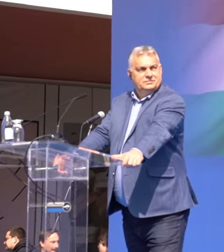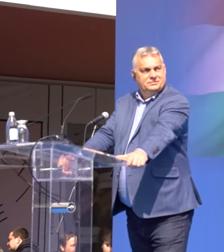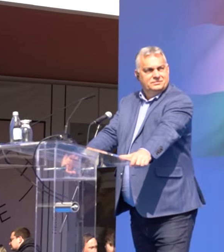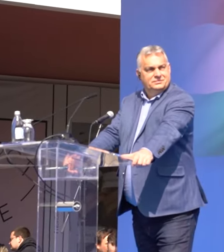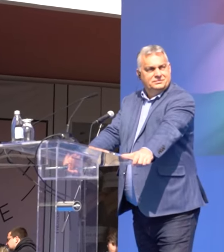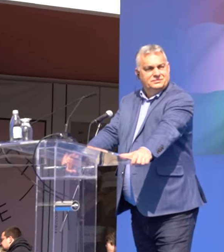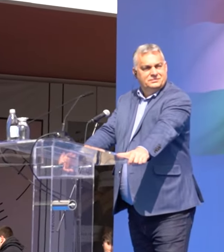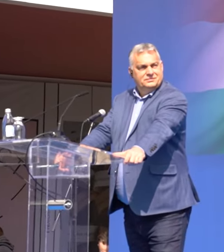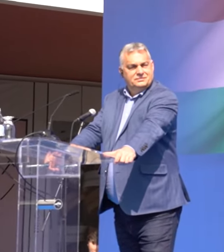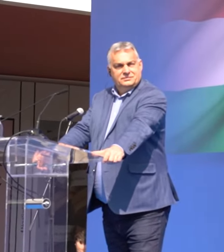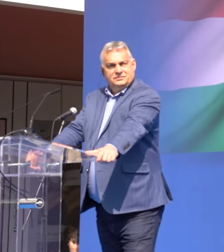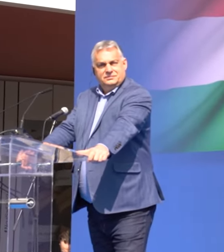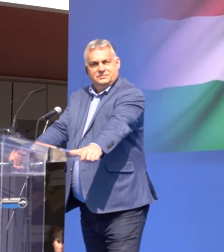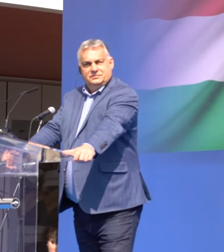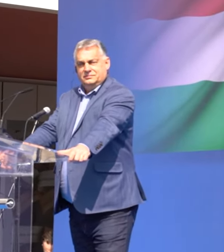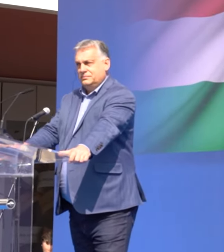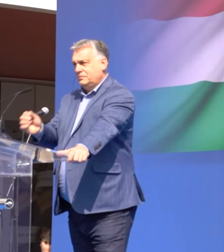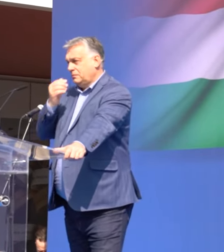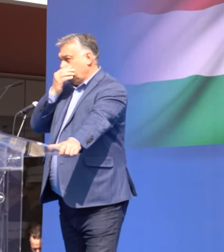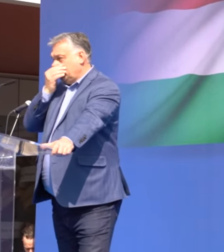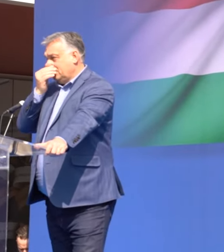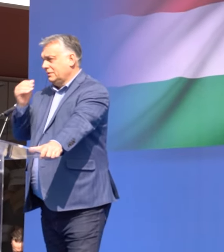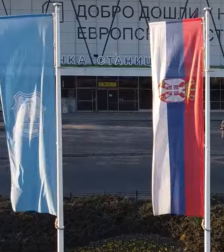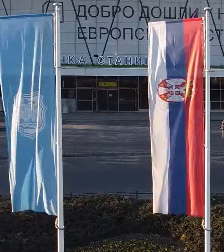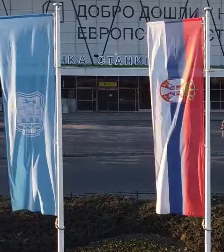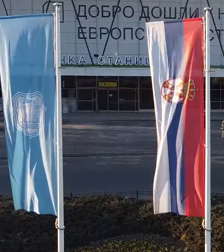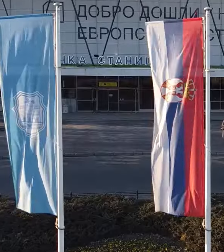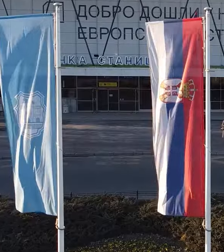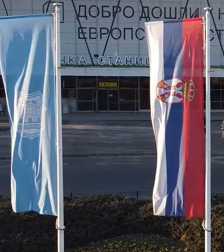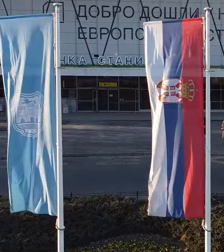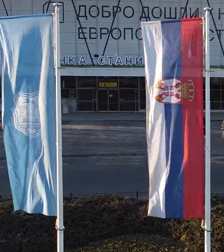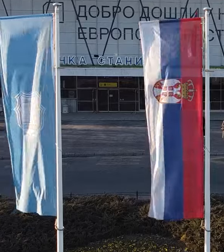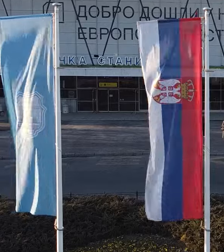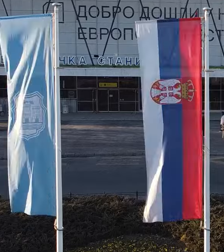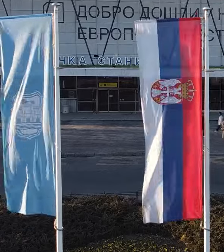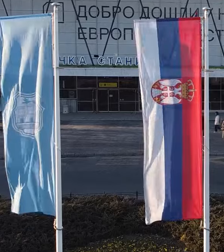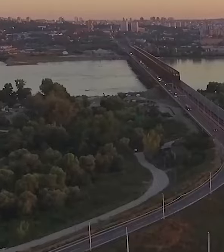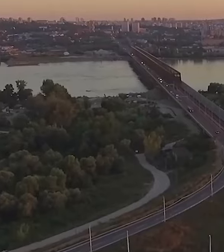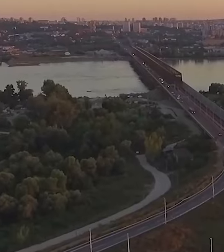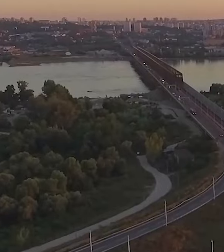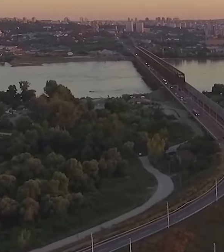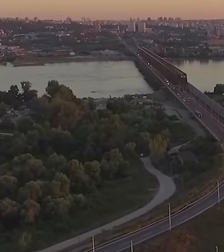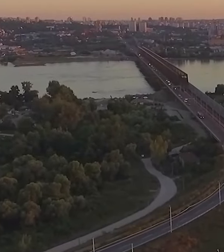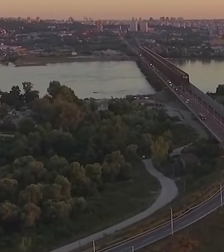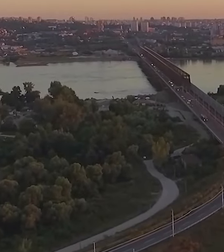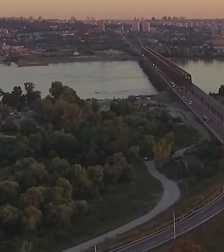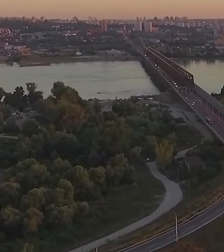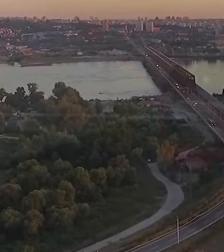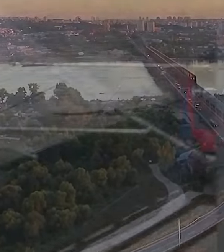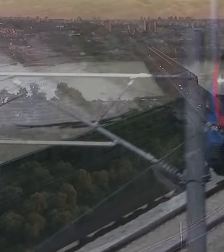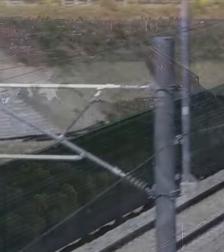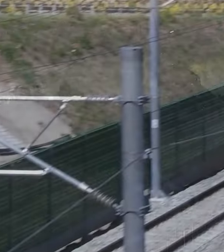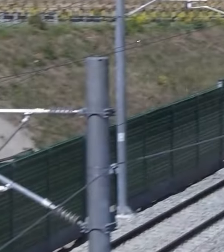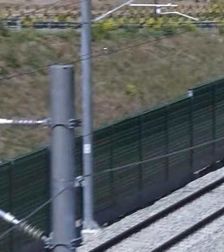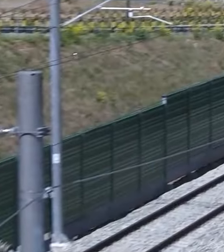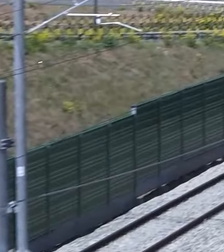Srbije Aleksandar Vučića i premijera Mađarske Viktora Orbana. U protekle dve godine, po funkcionisanju saobraćaja, broju